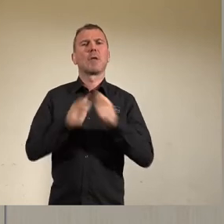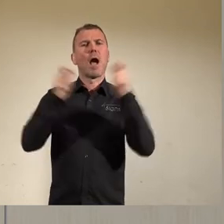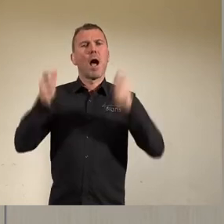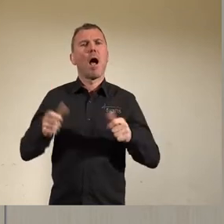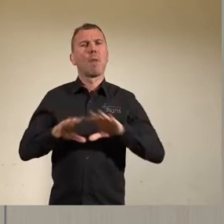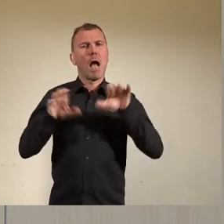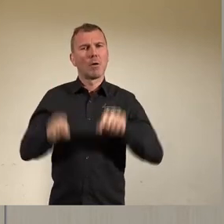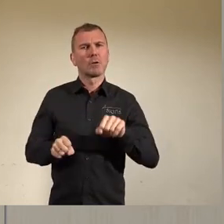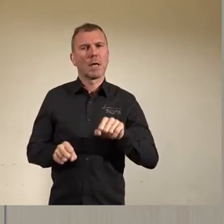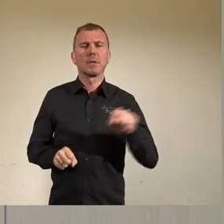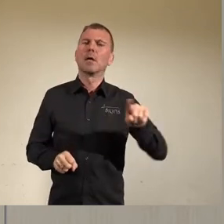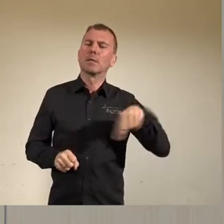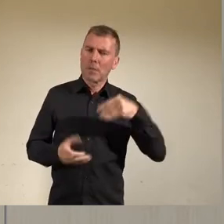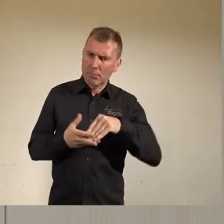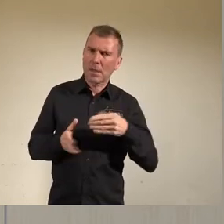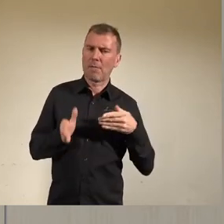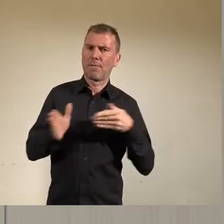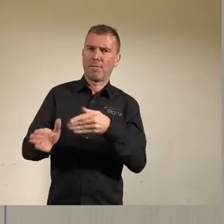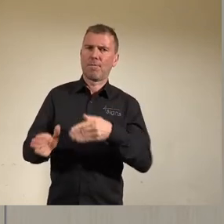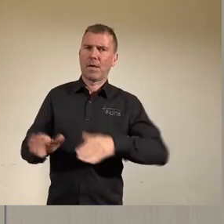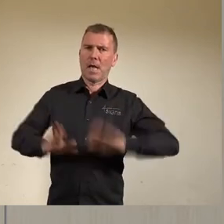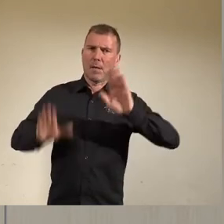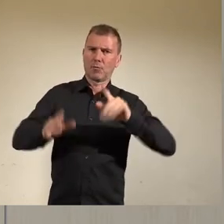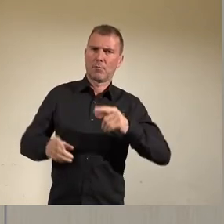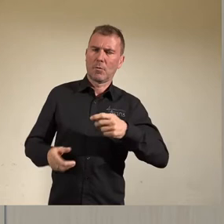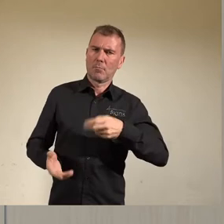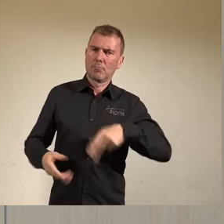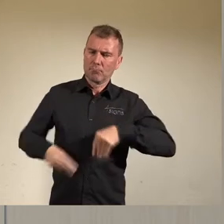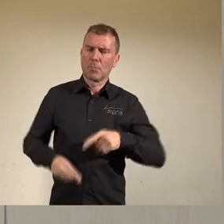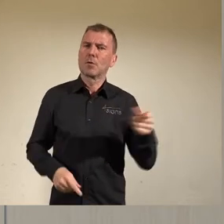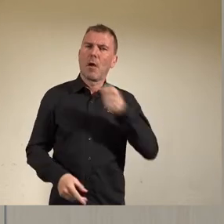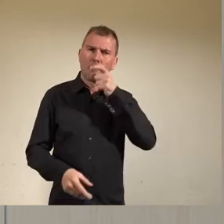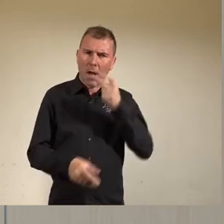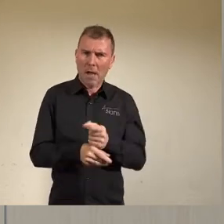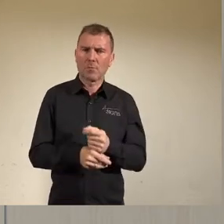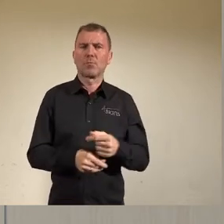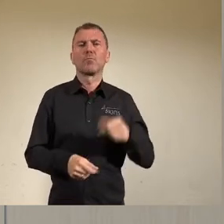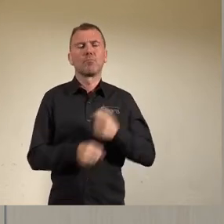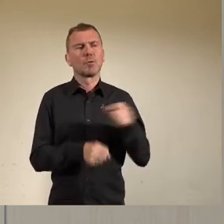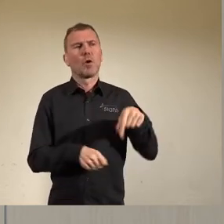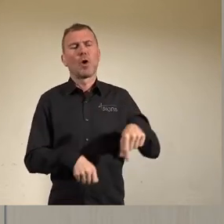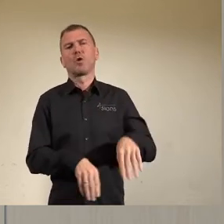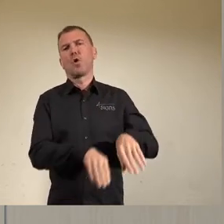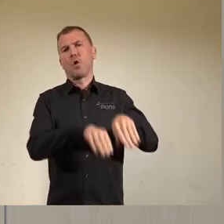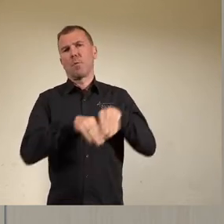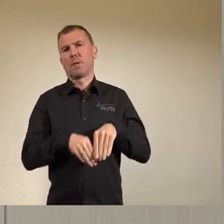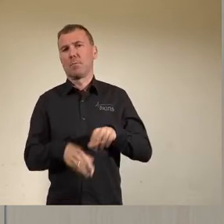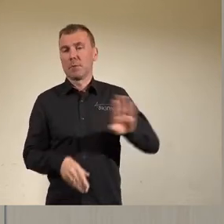auch bitteschön dann mit auf den Weg bringen sollten. Und diese Verantwortung müssen Sie nach diesem Tag heute auch